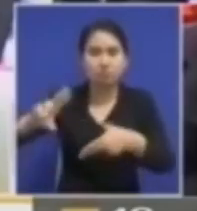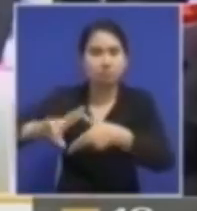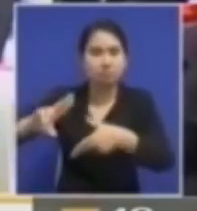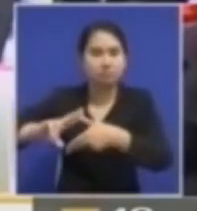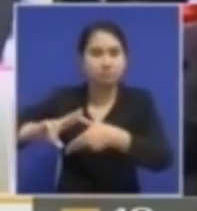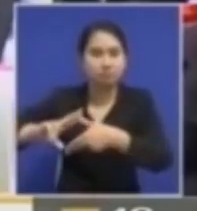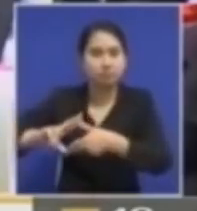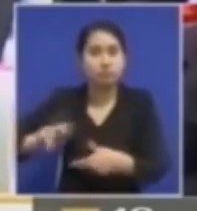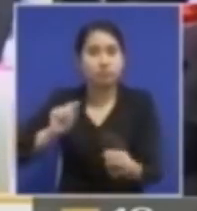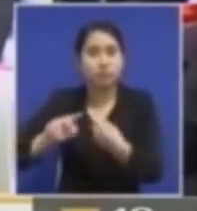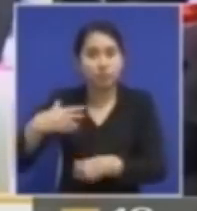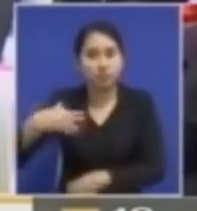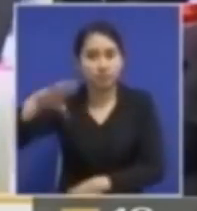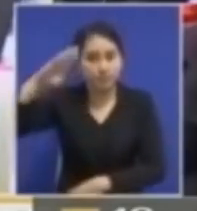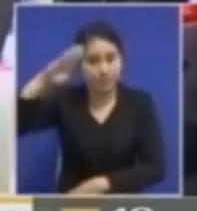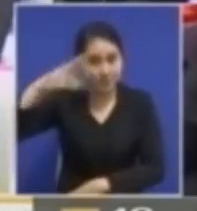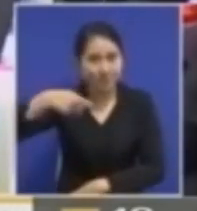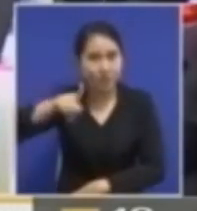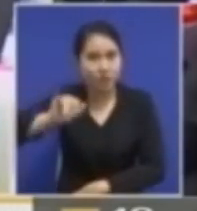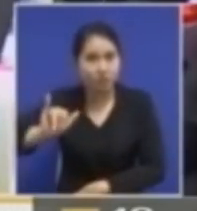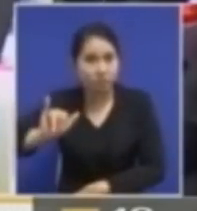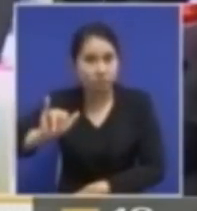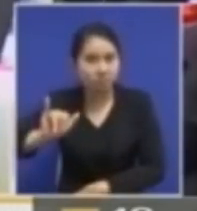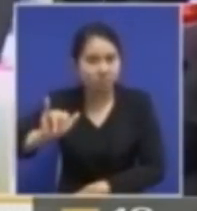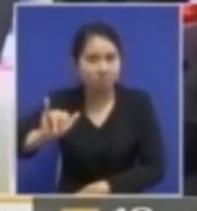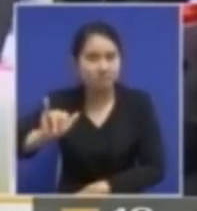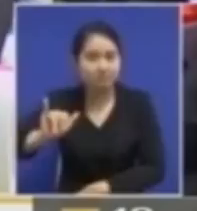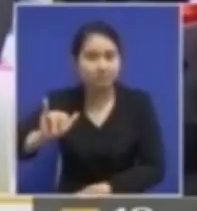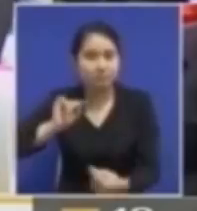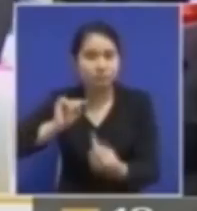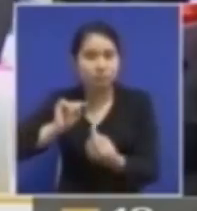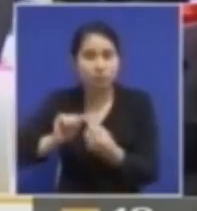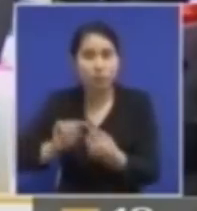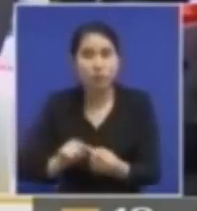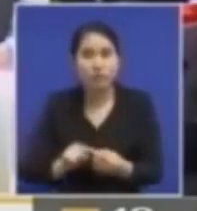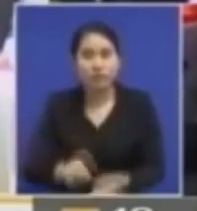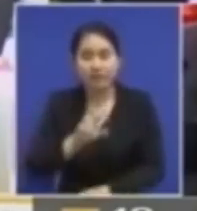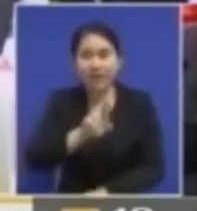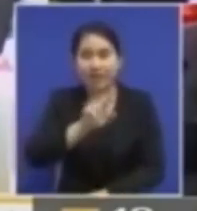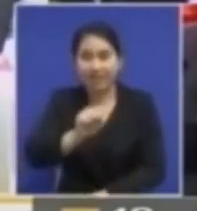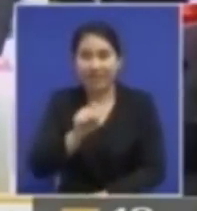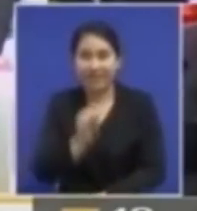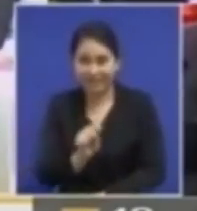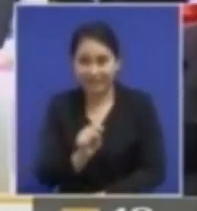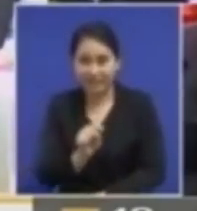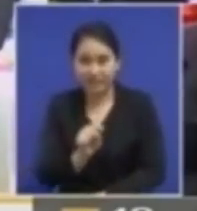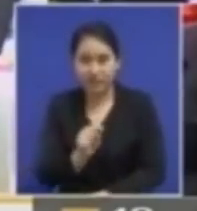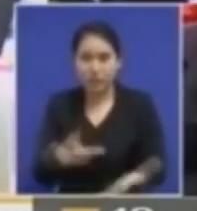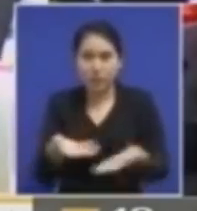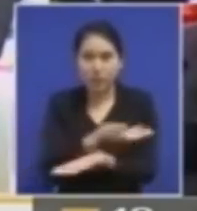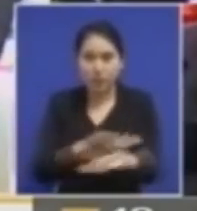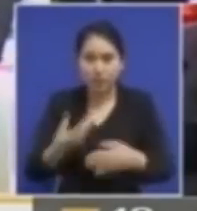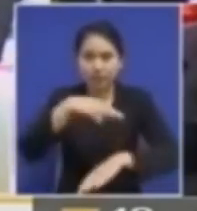คือพลเอกประยุทธ์จันทร์โอชาที่จะได้รับการพิจารณาจากสภาแห่งนี้ว่าสมควรจะเป็นผู้ได้รับ